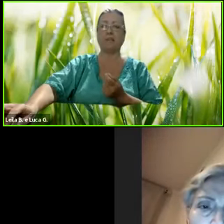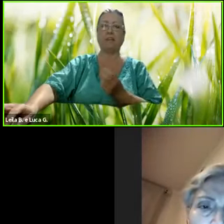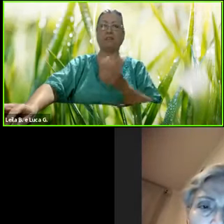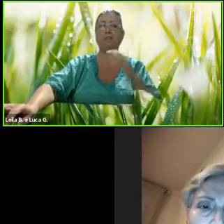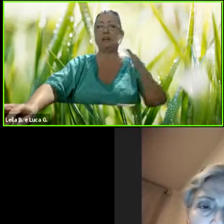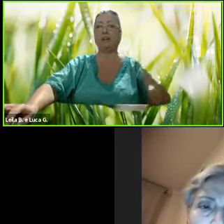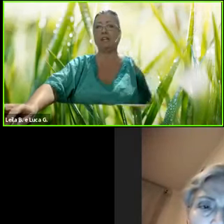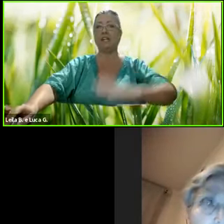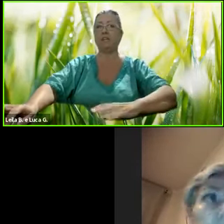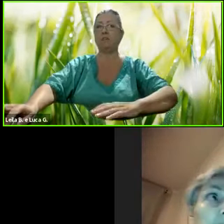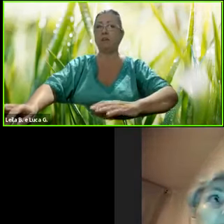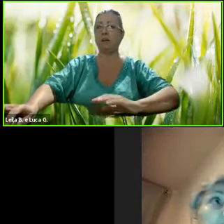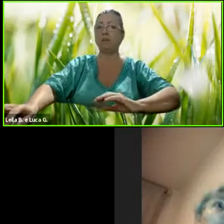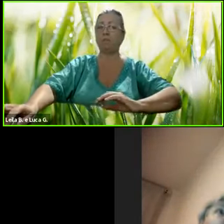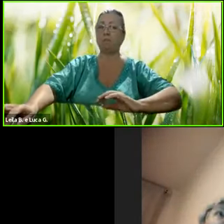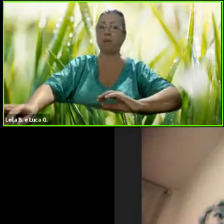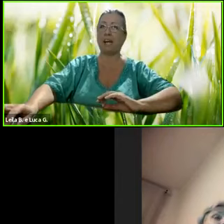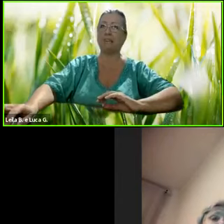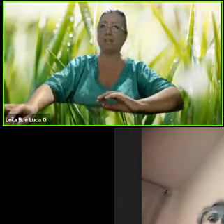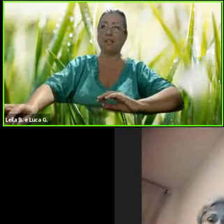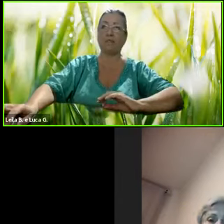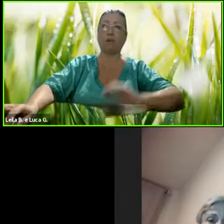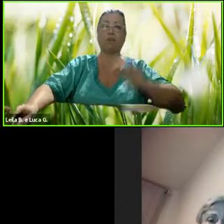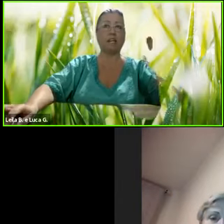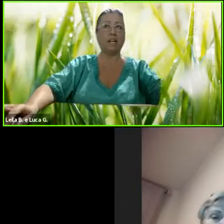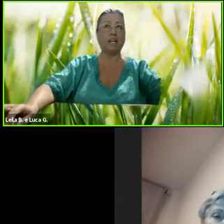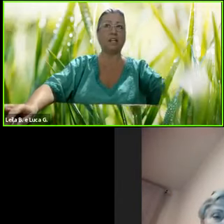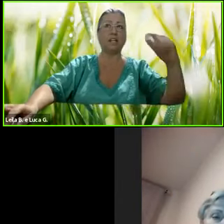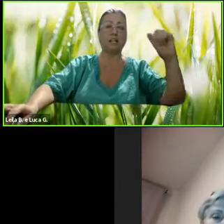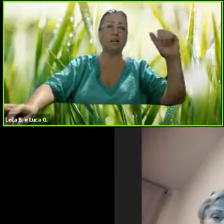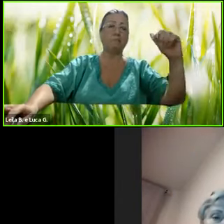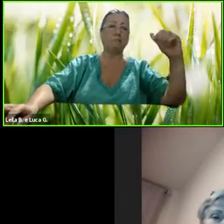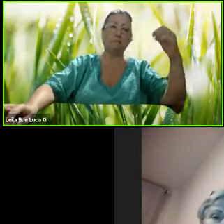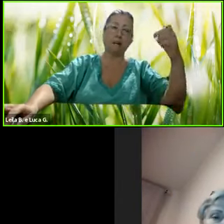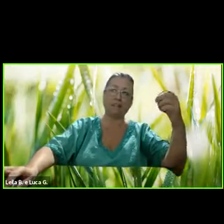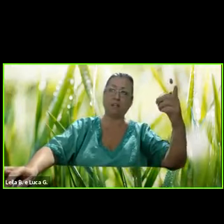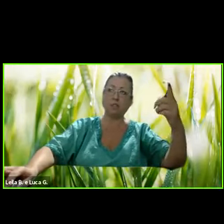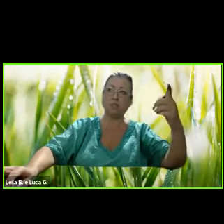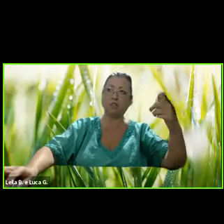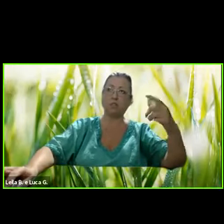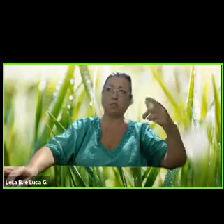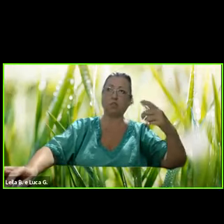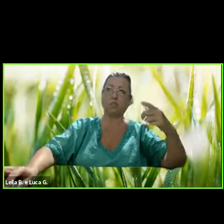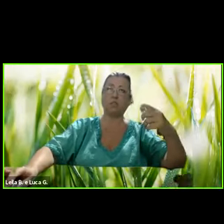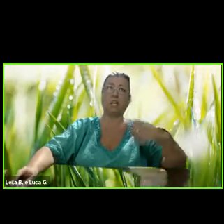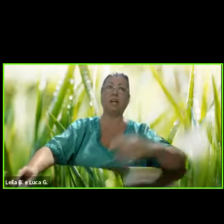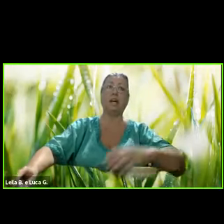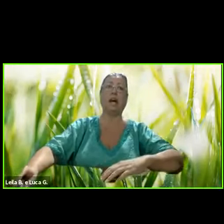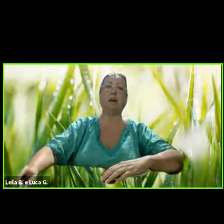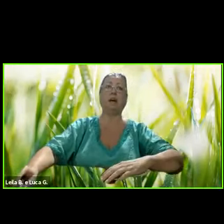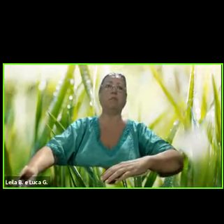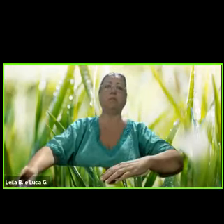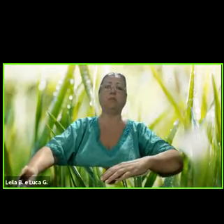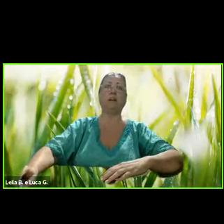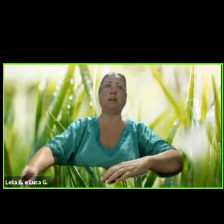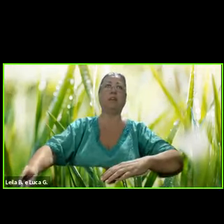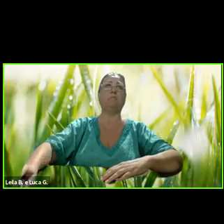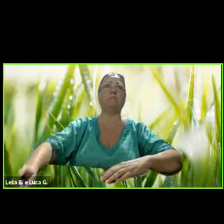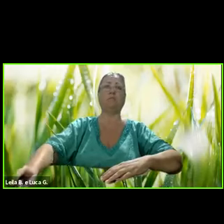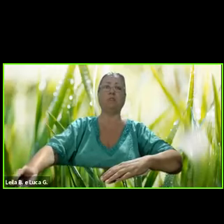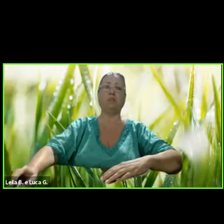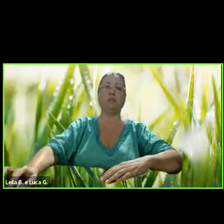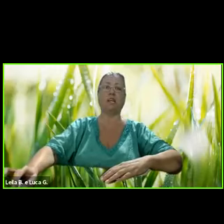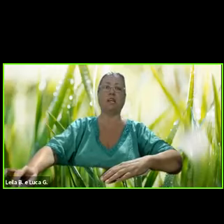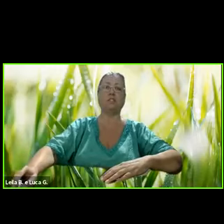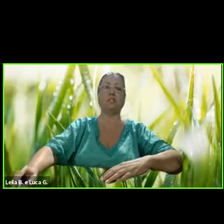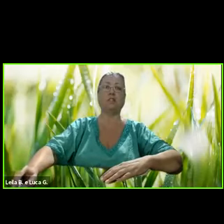spiegherà, che vi farà vedere quello che abbiamo parlato tante volte e anche fa parte di questo discorso che